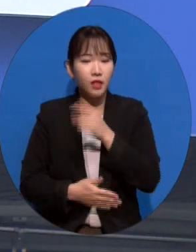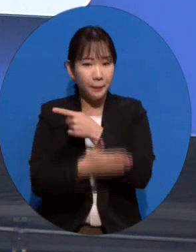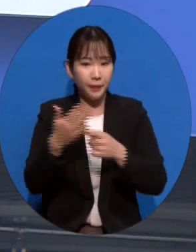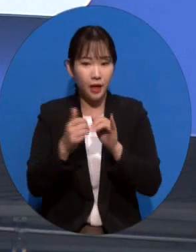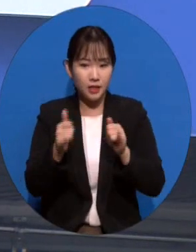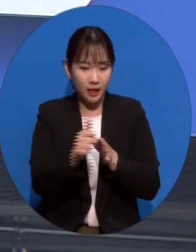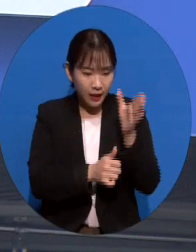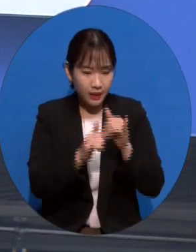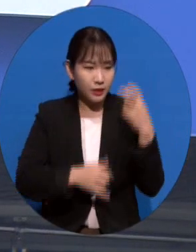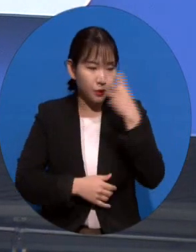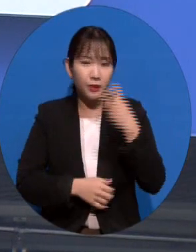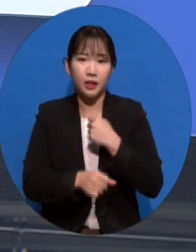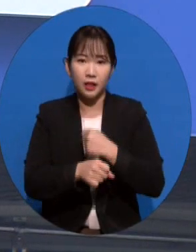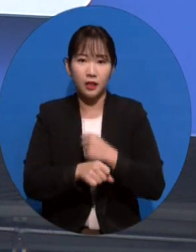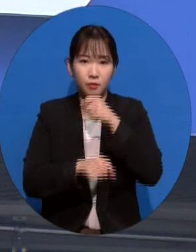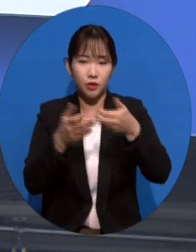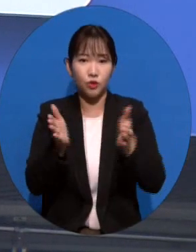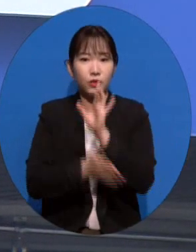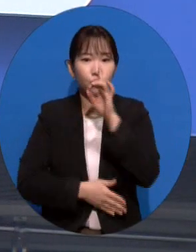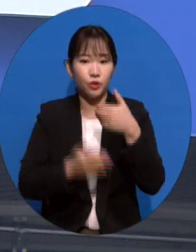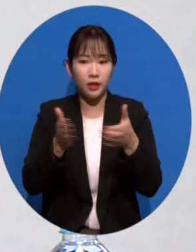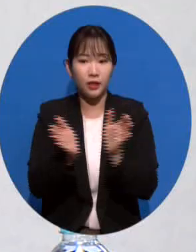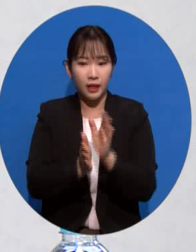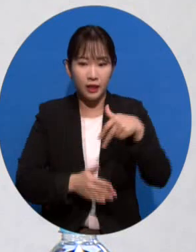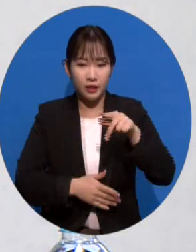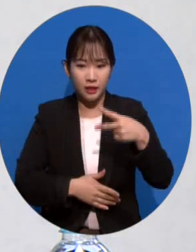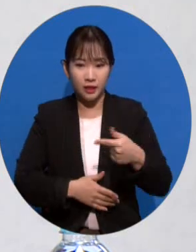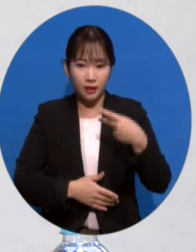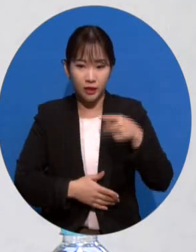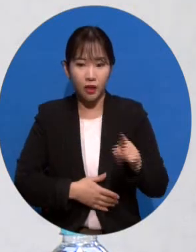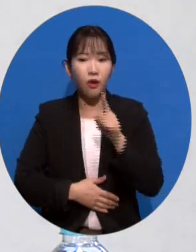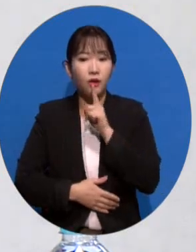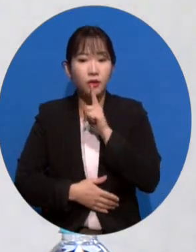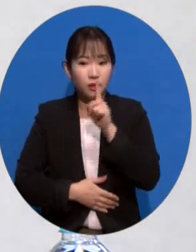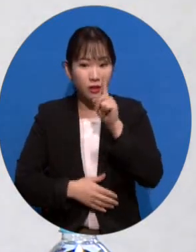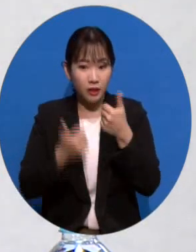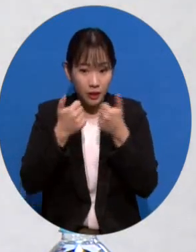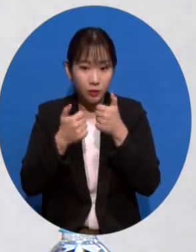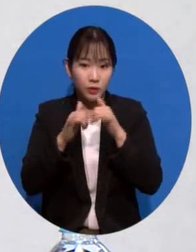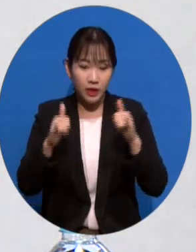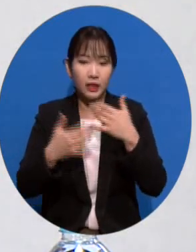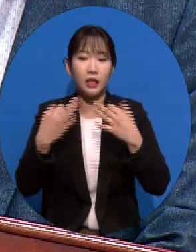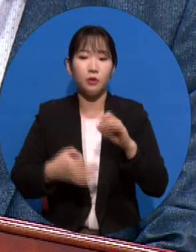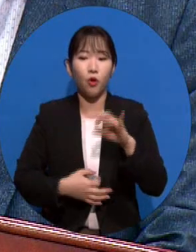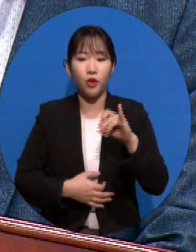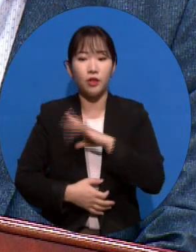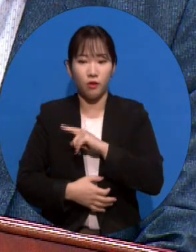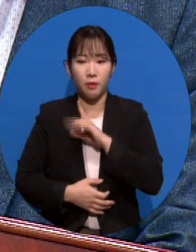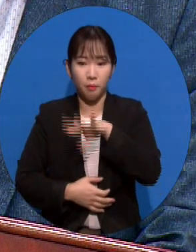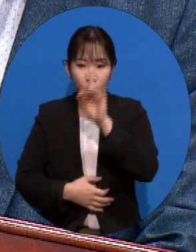피해자 가해자 조사를 벌인 민주당 중앙당 젠더폭력상담소 신고자는 김원희 의원이었습니다.